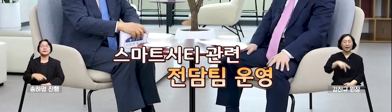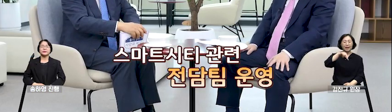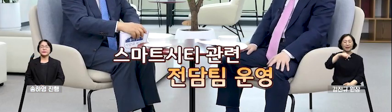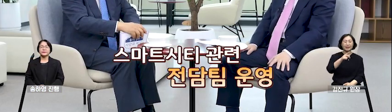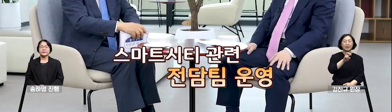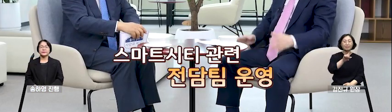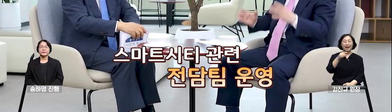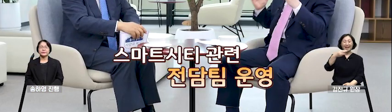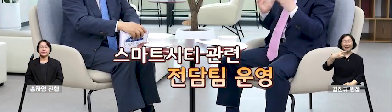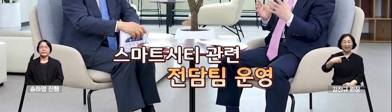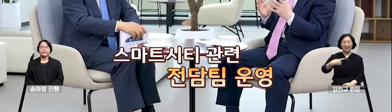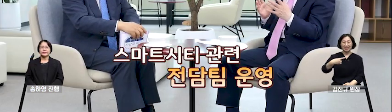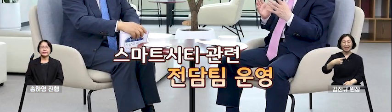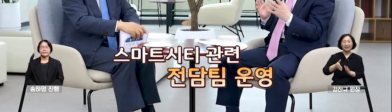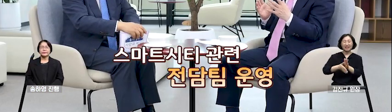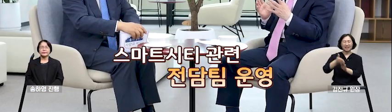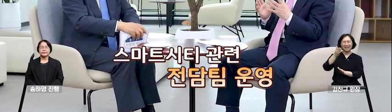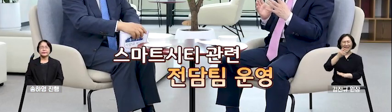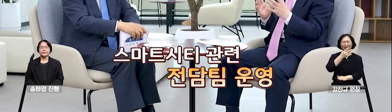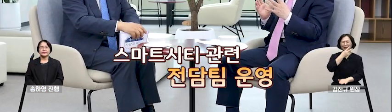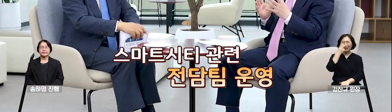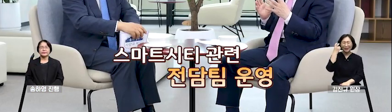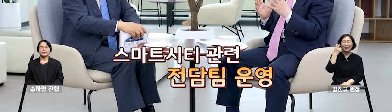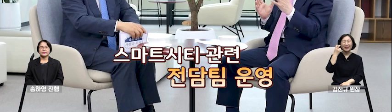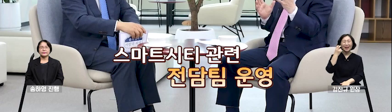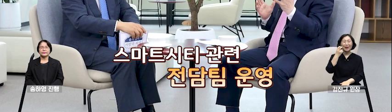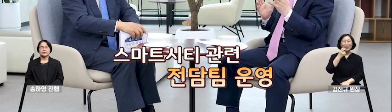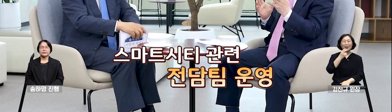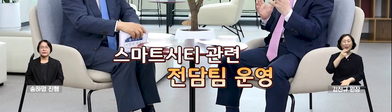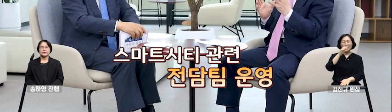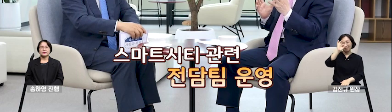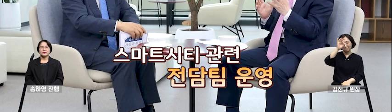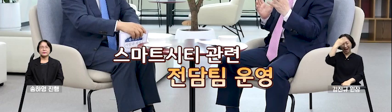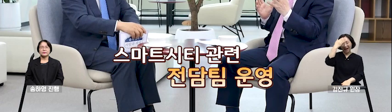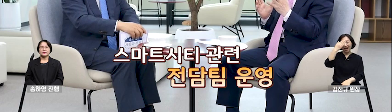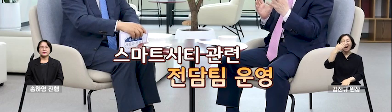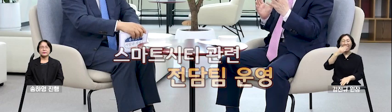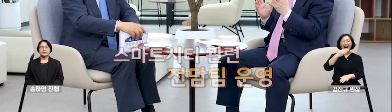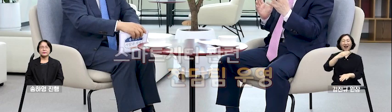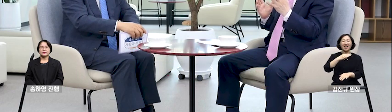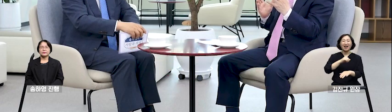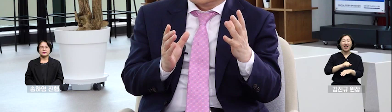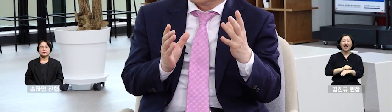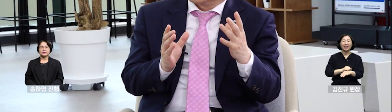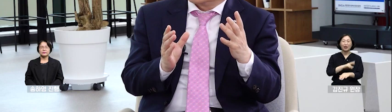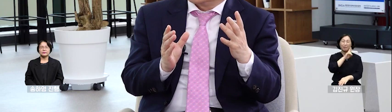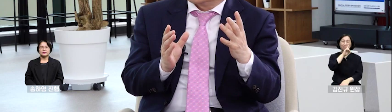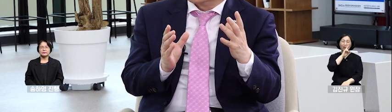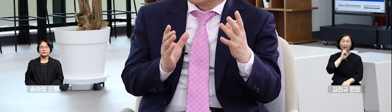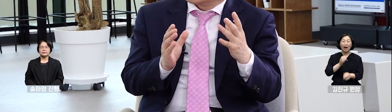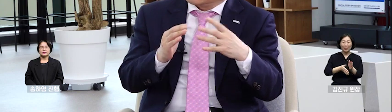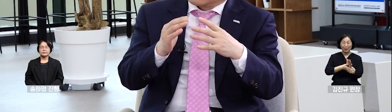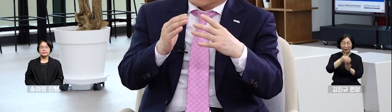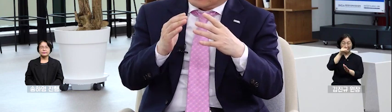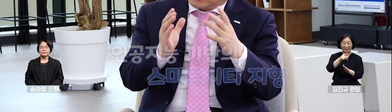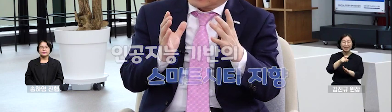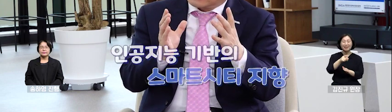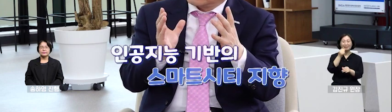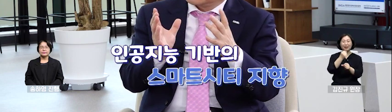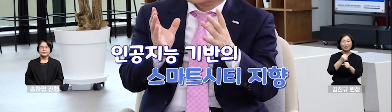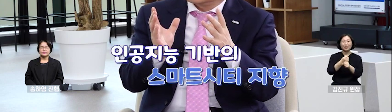관련된 나의 점점 힘이 지금 한 팀이 있구요 어 시야와 같이 예정을 하고 있는데 대전도 뭐야 이